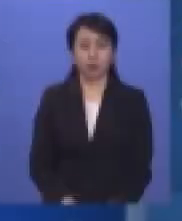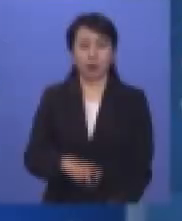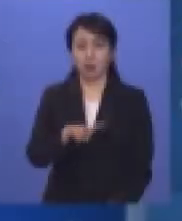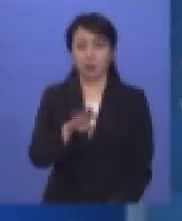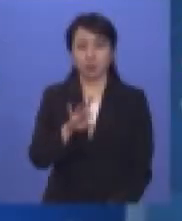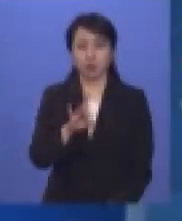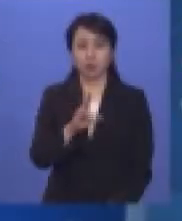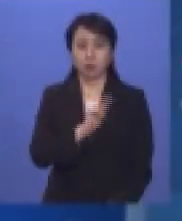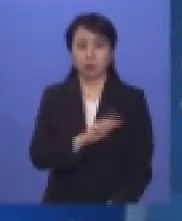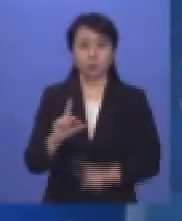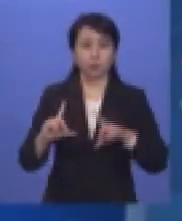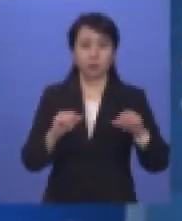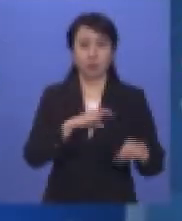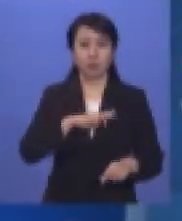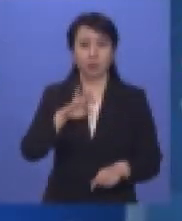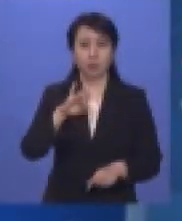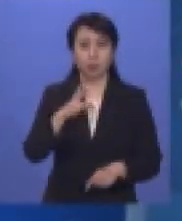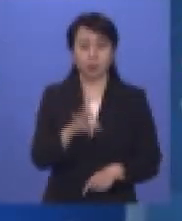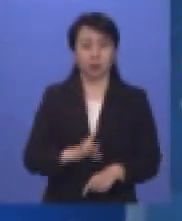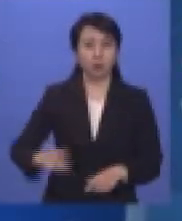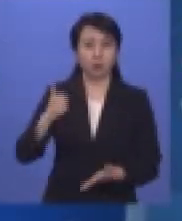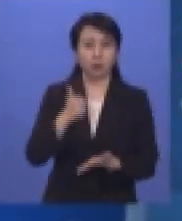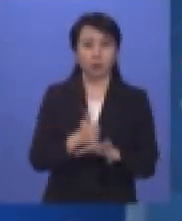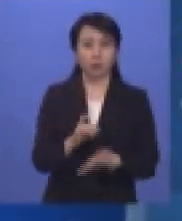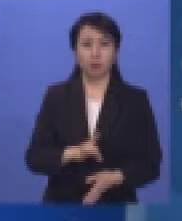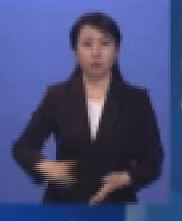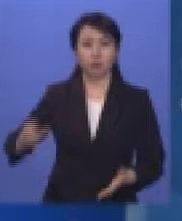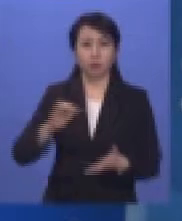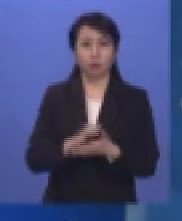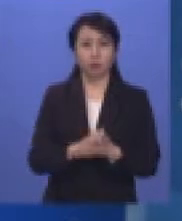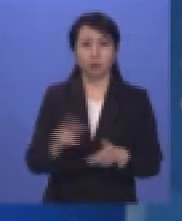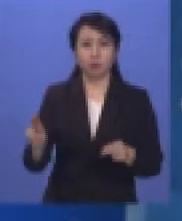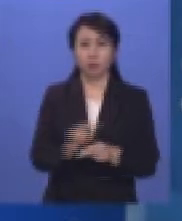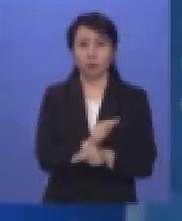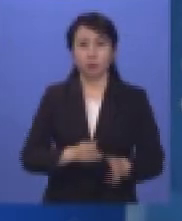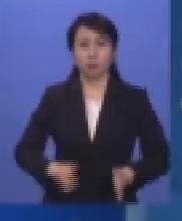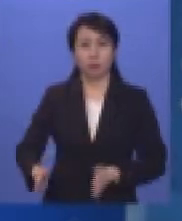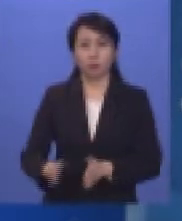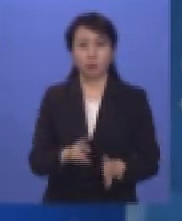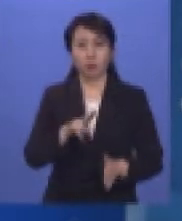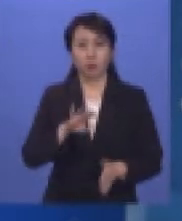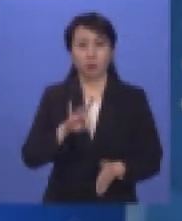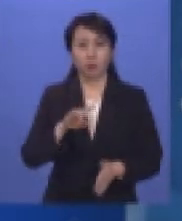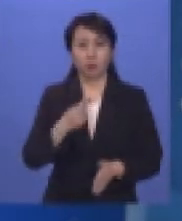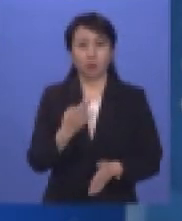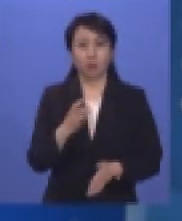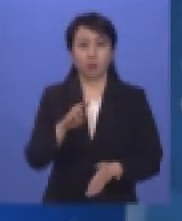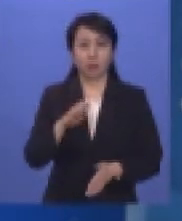Кумар Аксакалов с рабочим визитом посетил Тайншинский район. Глава региона ознакомился с ходом ремонта дороги